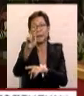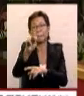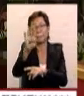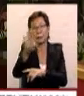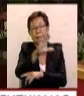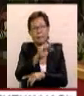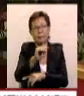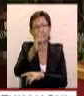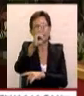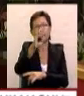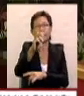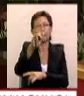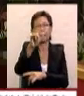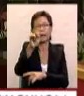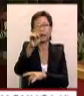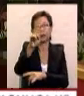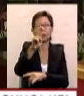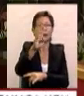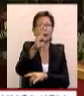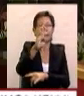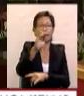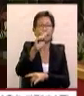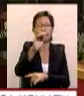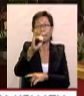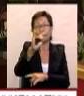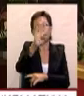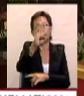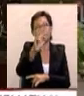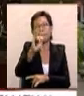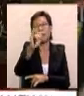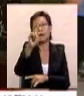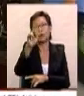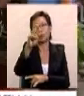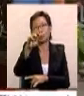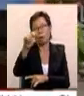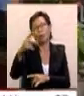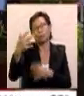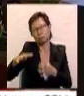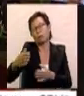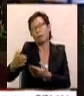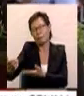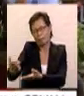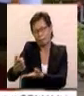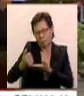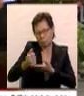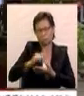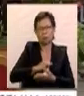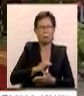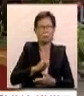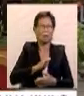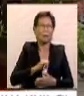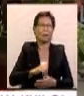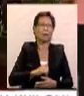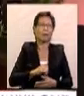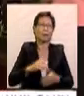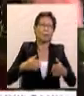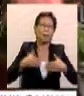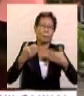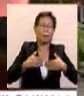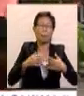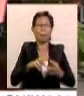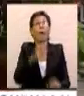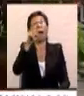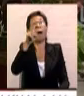dan Batuma telah membantu saya selama ni. Saya betul-betul berbangga, besar hatilah, terperanjat